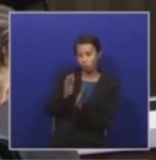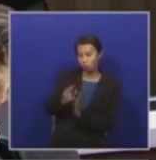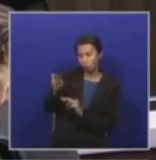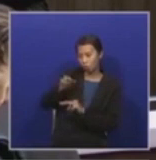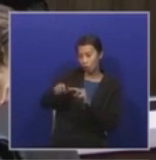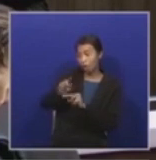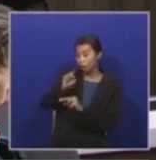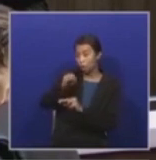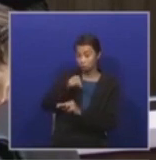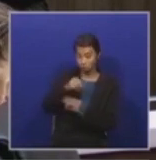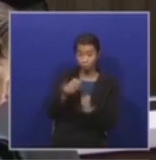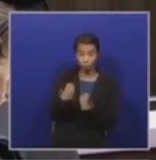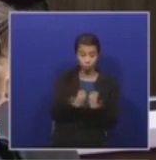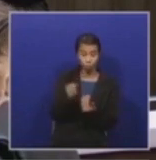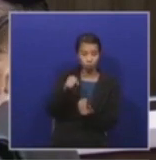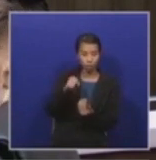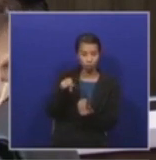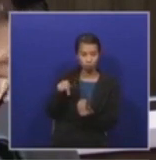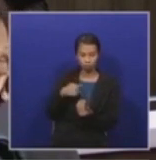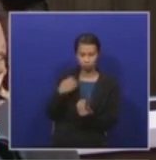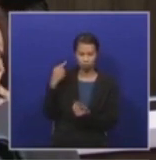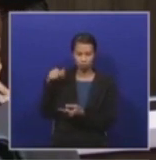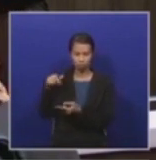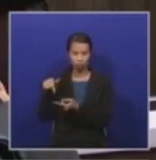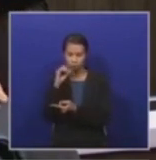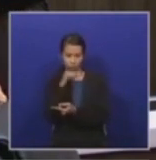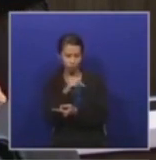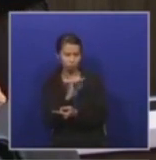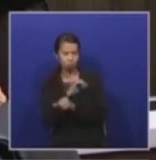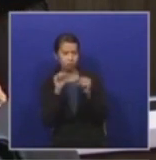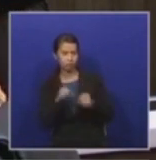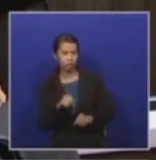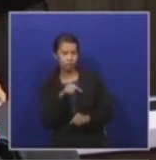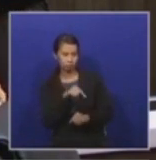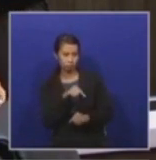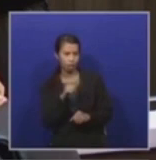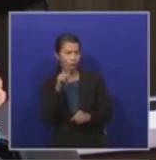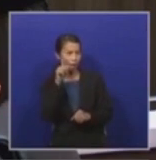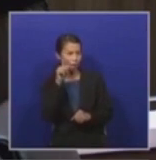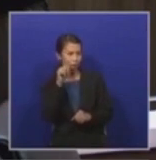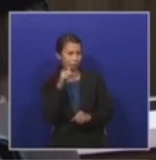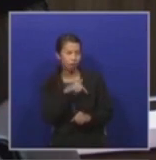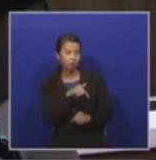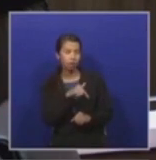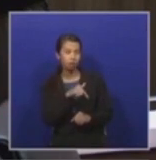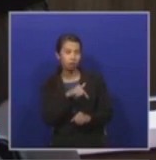าลูกสาวใช่ไหมแกบอกไม่ใช่นี่แม่ยายสามีตายก็เลยต้องเลี้ยงดูแม่ยาย